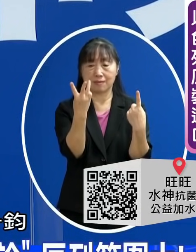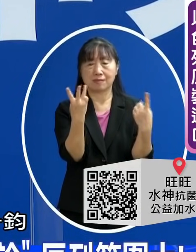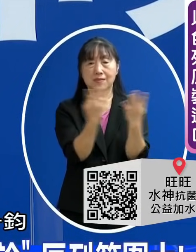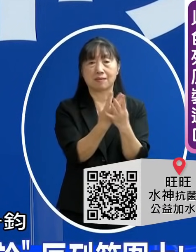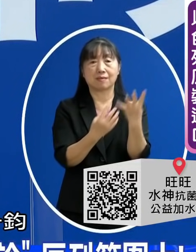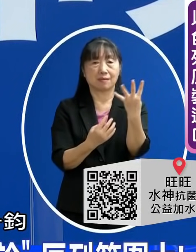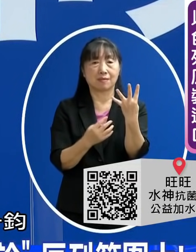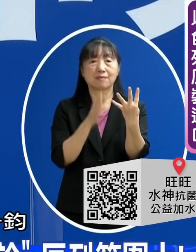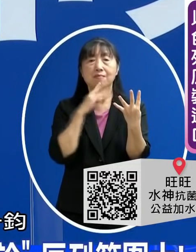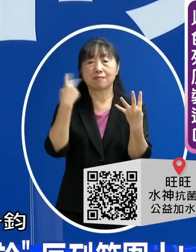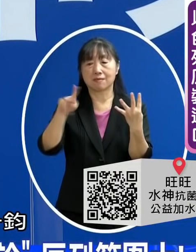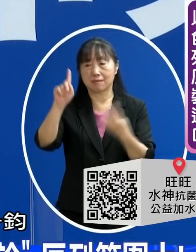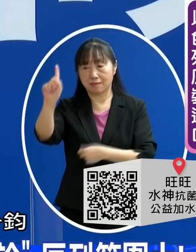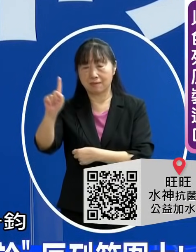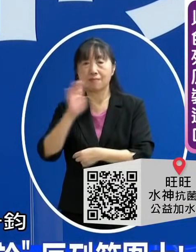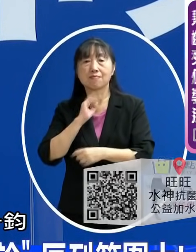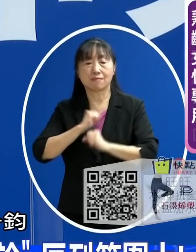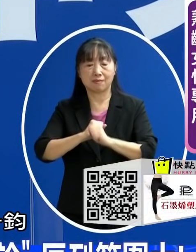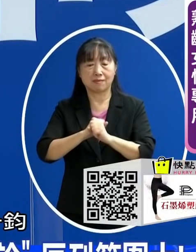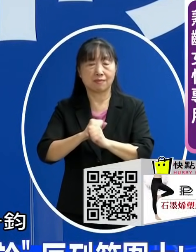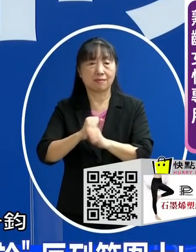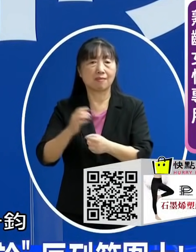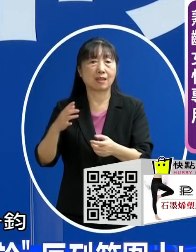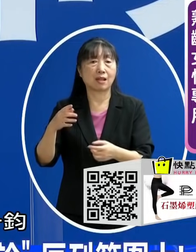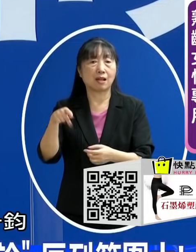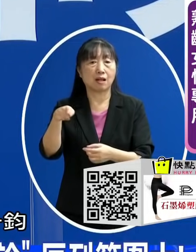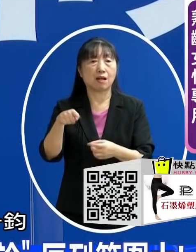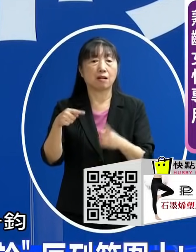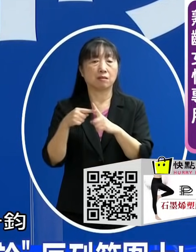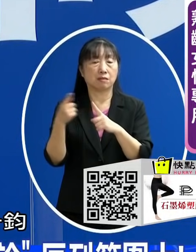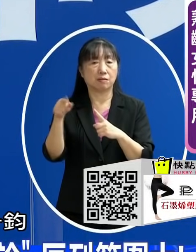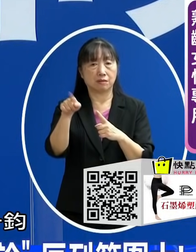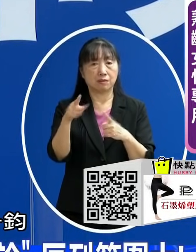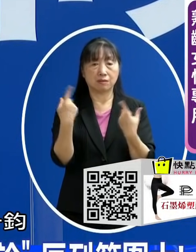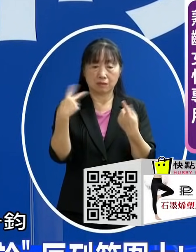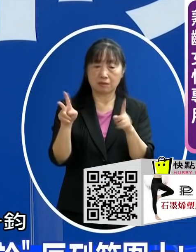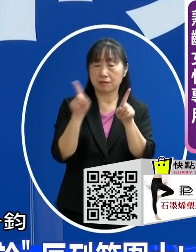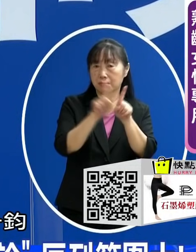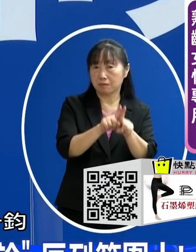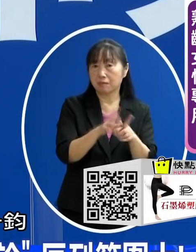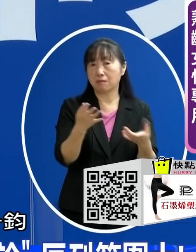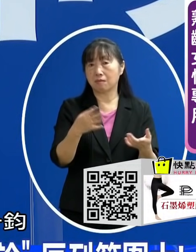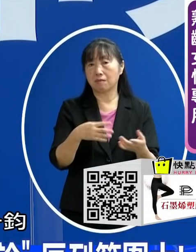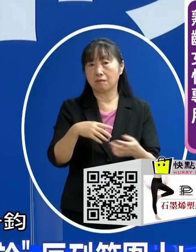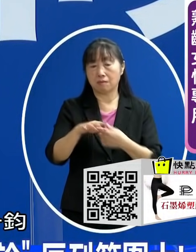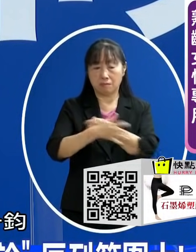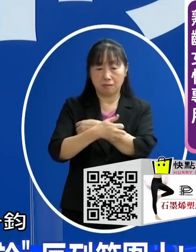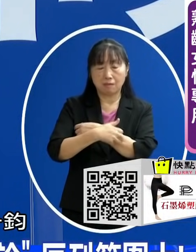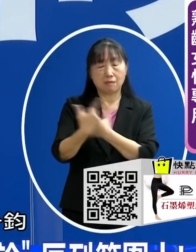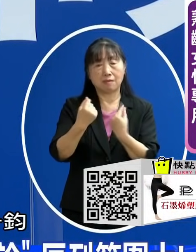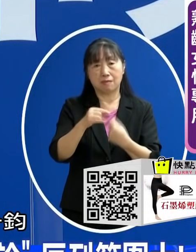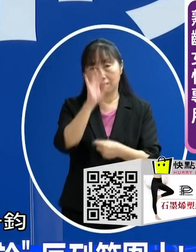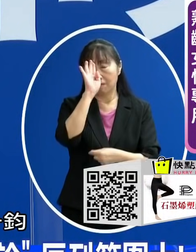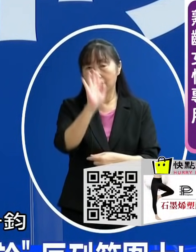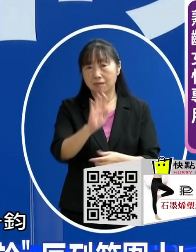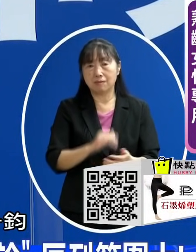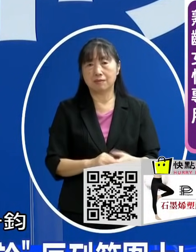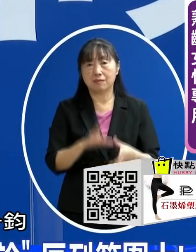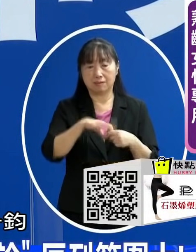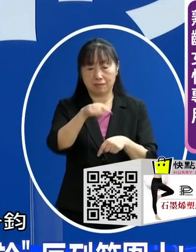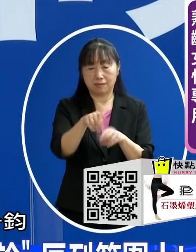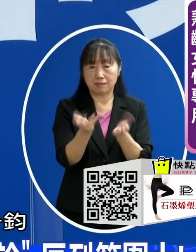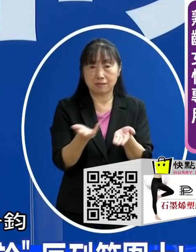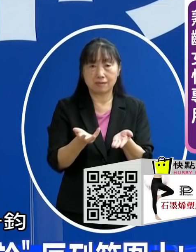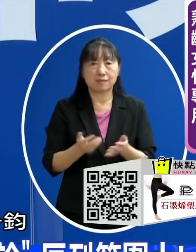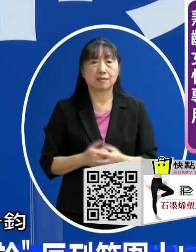1位的清洁人员有确诊，那其他的话就是有病患陪病者或看护也有确诊。所以这个事件事实上